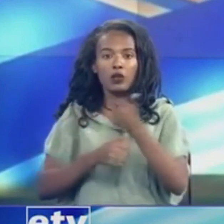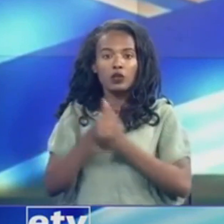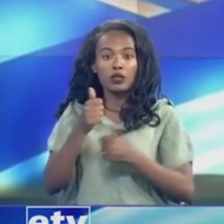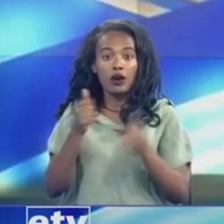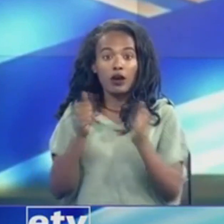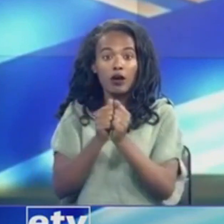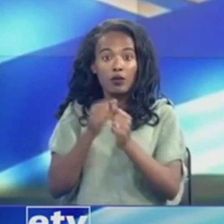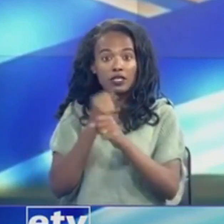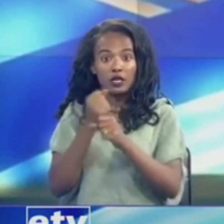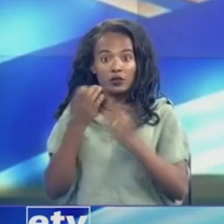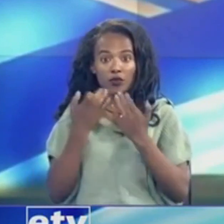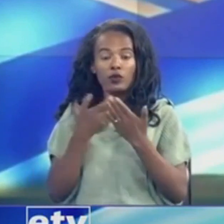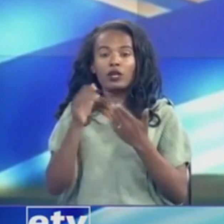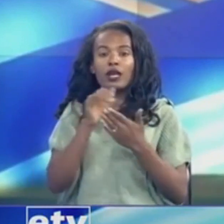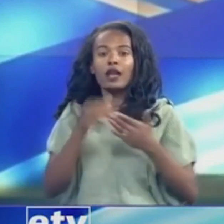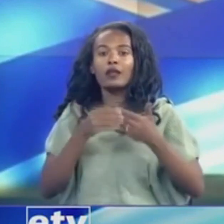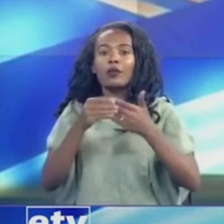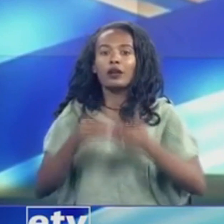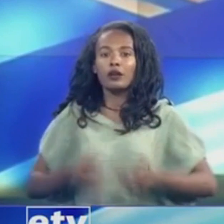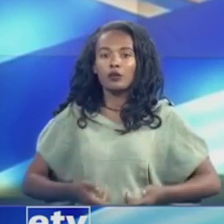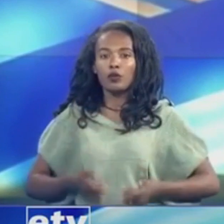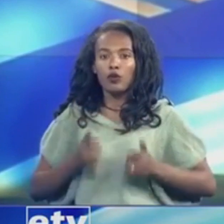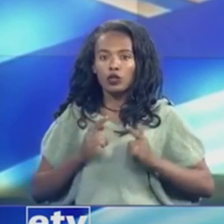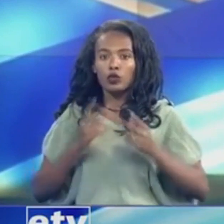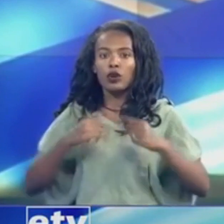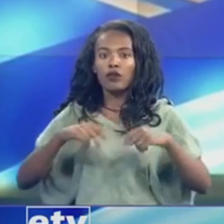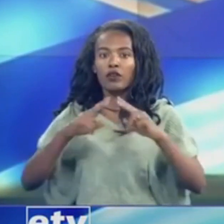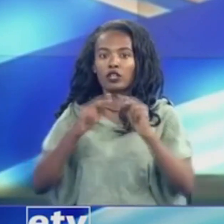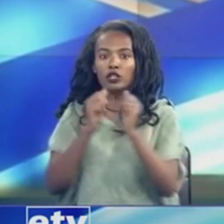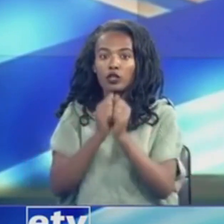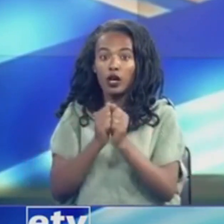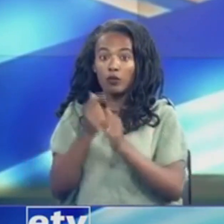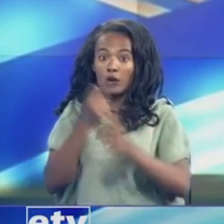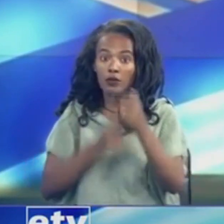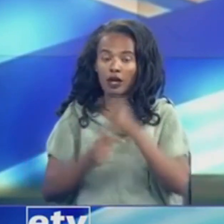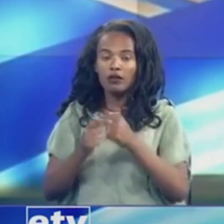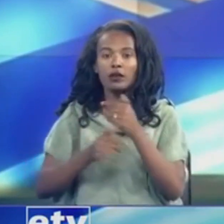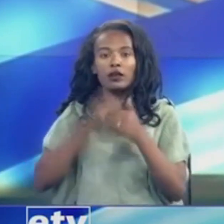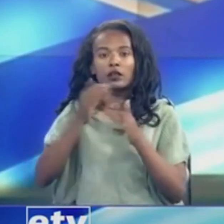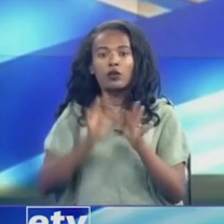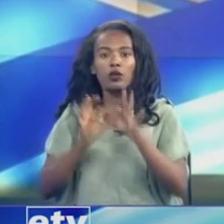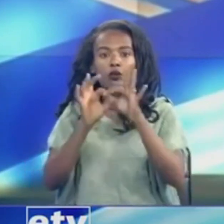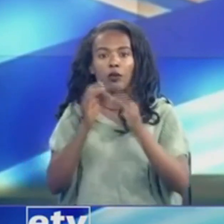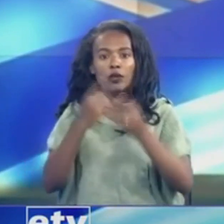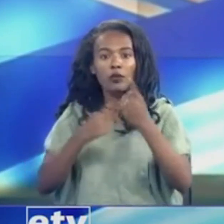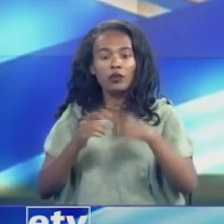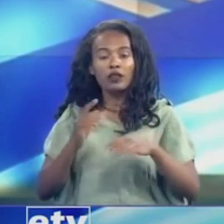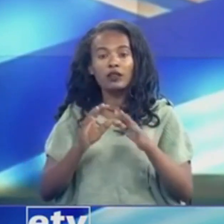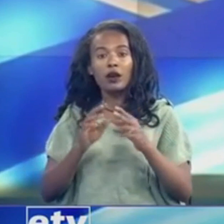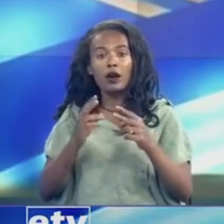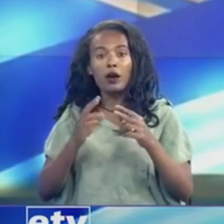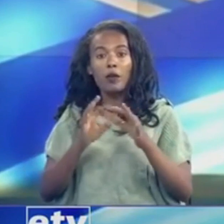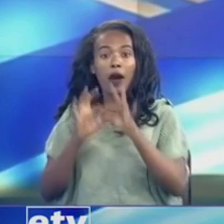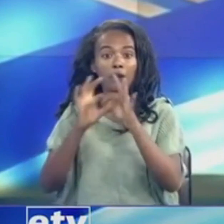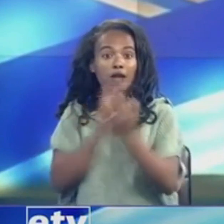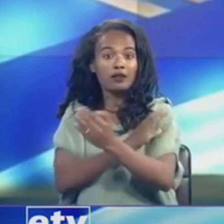መስራት የሚፈልጉ የዚህ አይነት መርህ ቢኖራቸው ከፌዴሬሽኑ ጋር በመምጣት ከዛም ወደ ማህበራት በመምጣት የማህበራትን